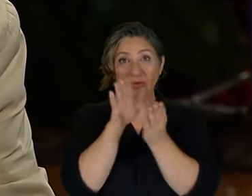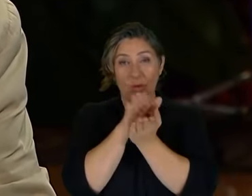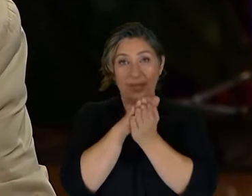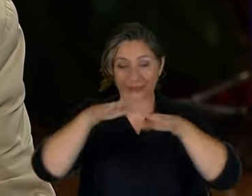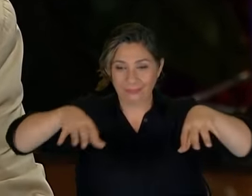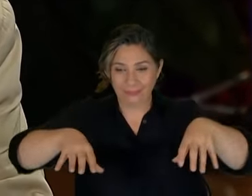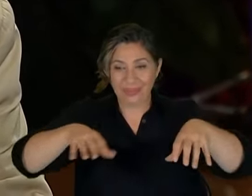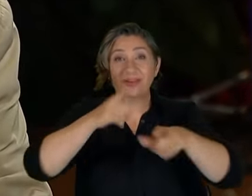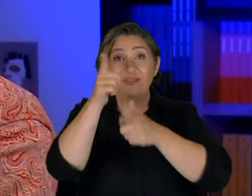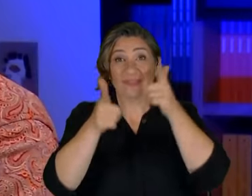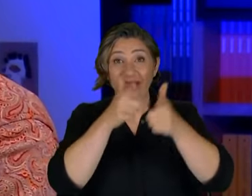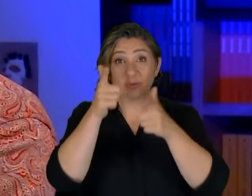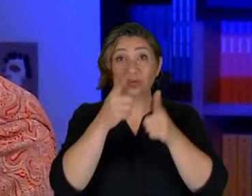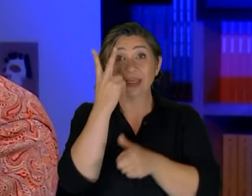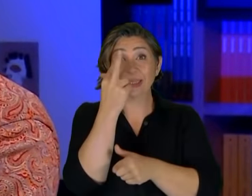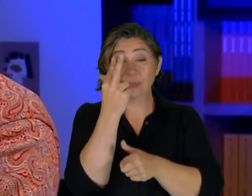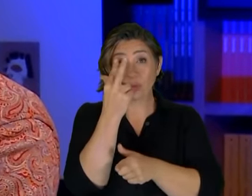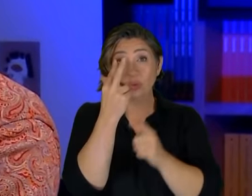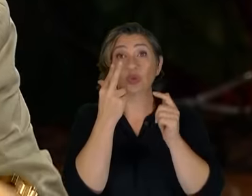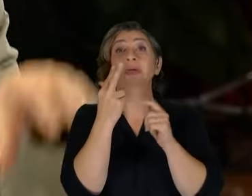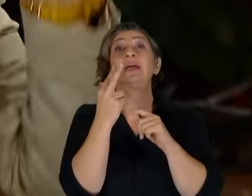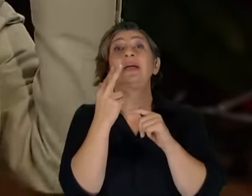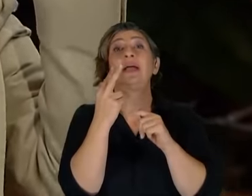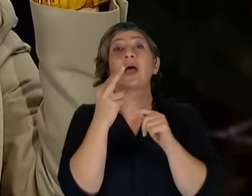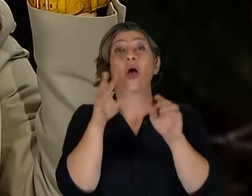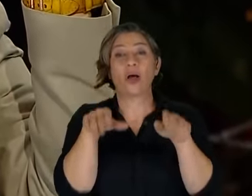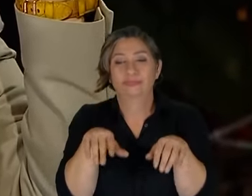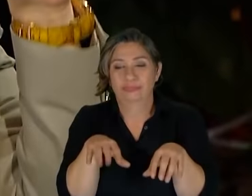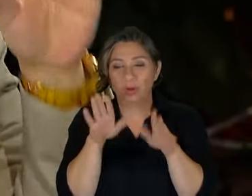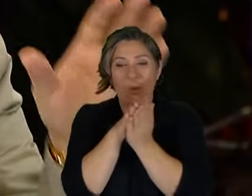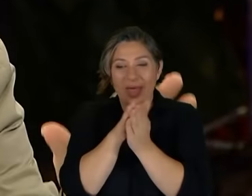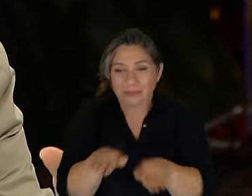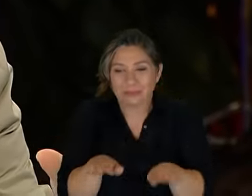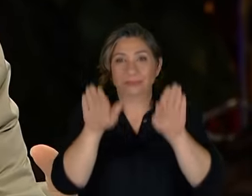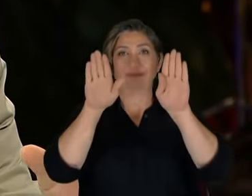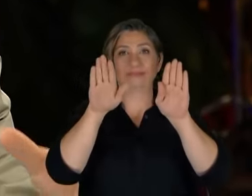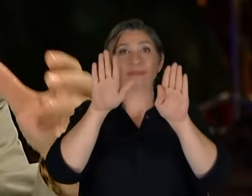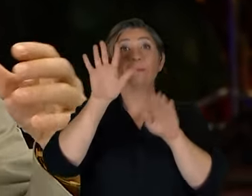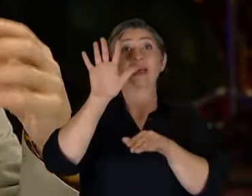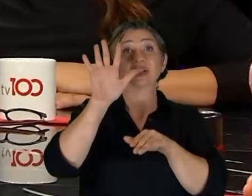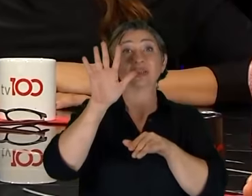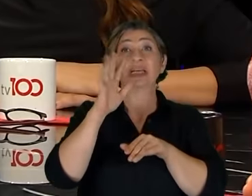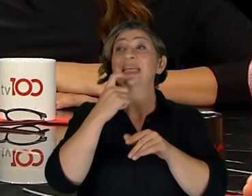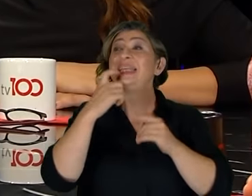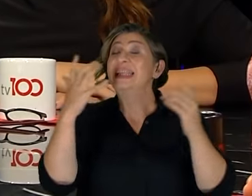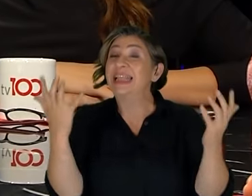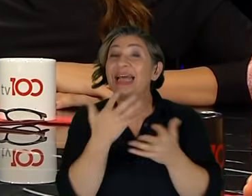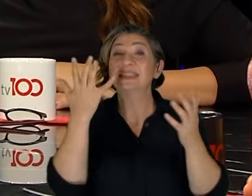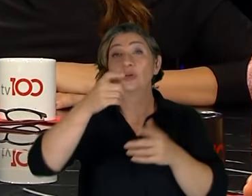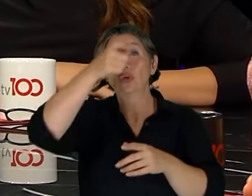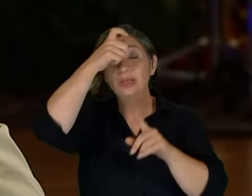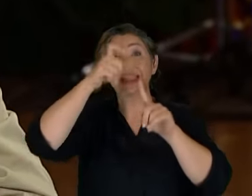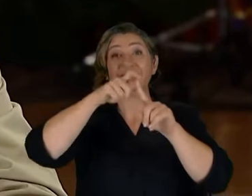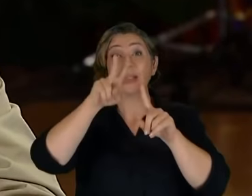köpek videosu 2.5 rating, ön patilerini kaldırırsa 5 rating diye. Ve yıllarca Türk televizyonu